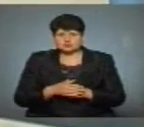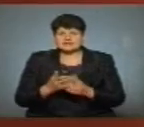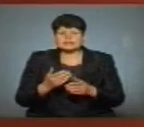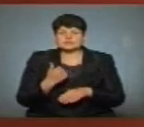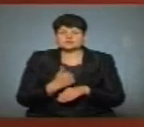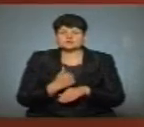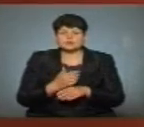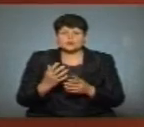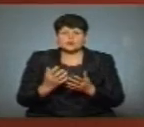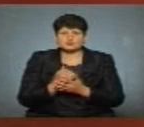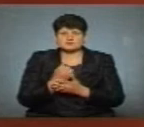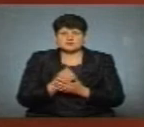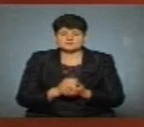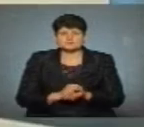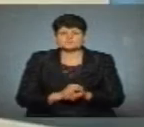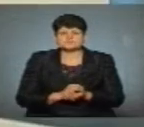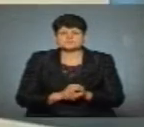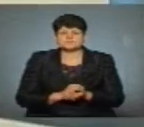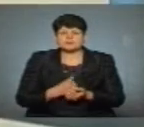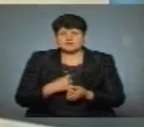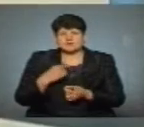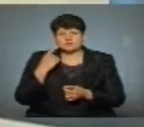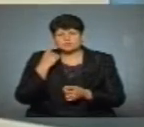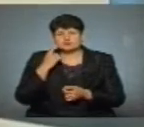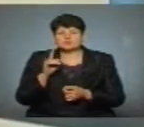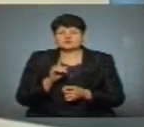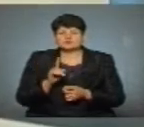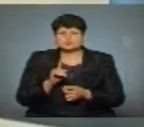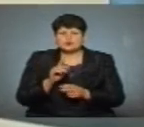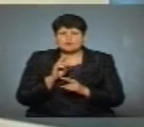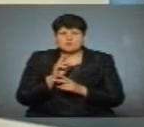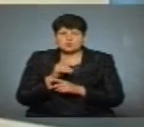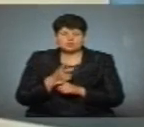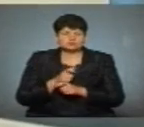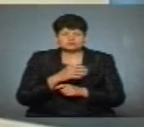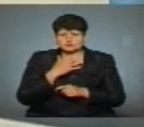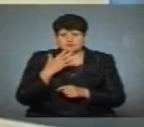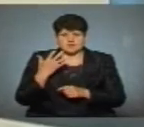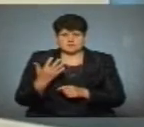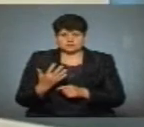основні успіхи, позитиви? Я думаю, що помилок дуже багато,